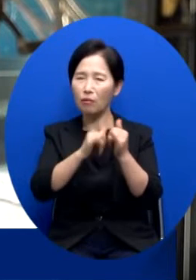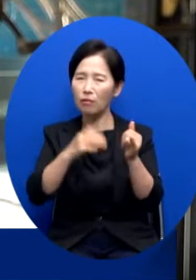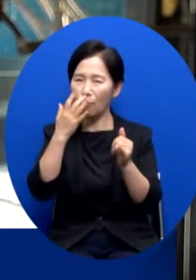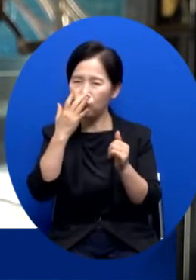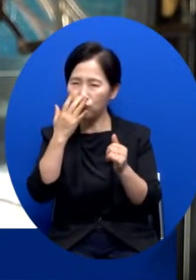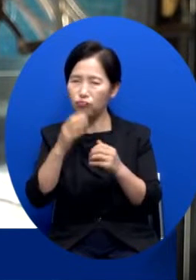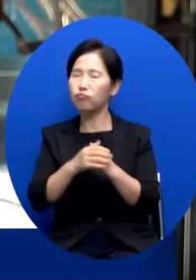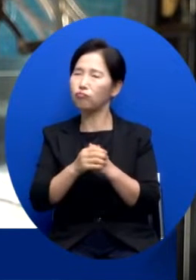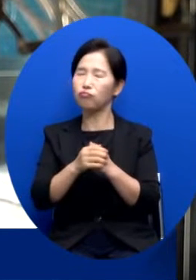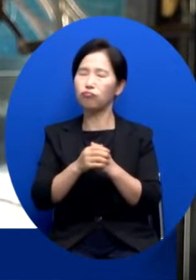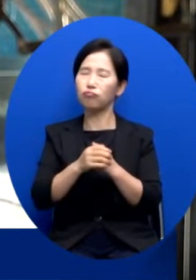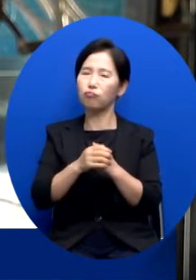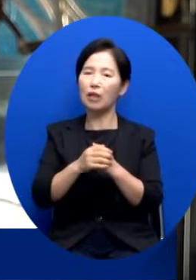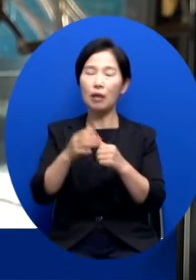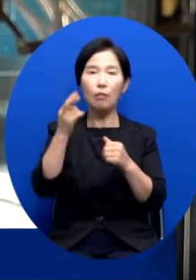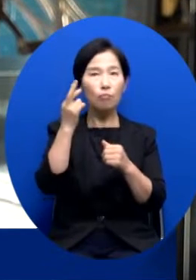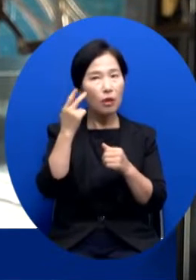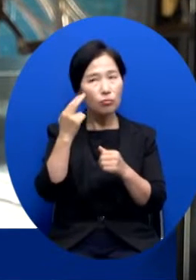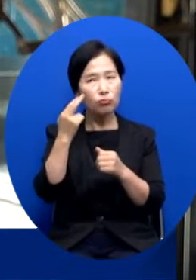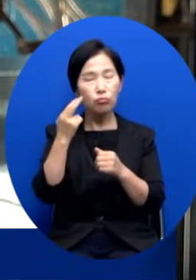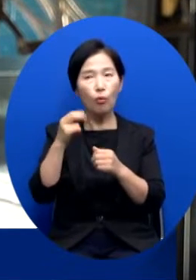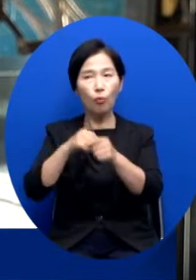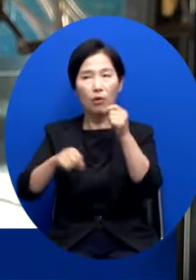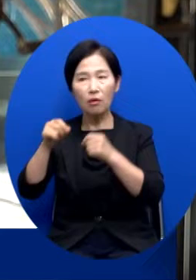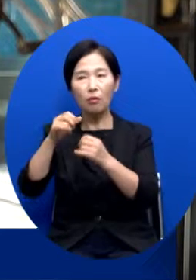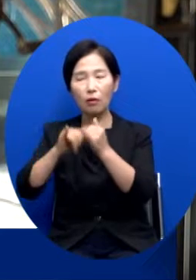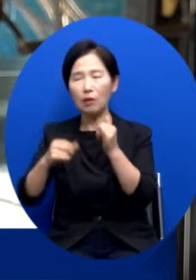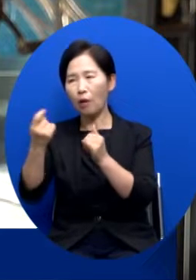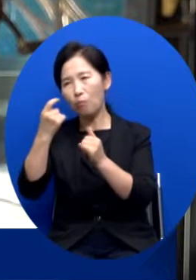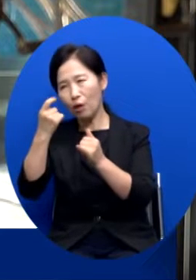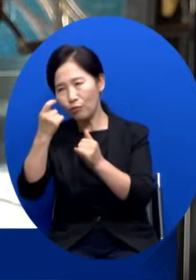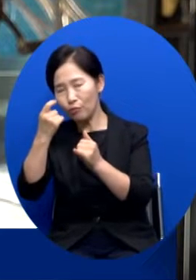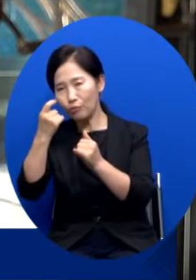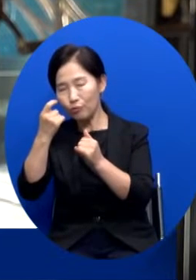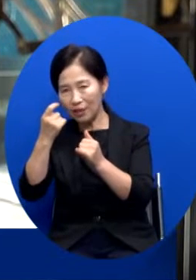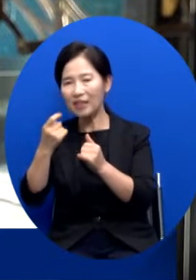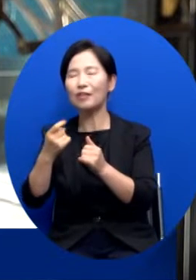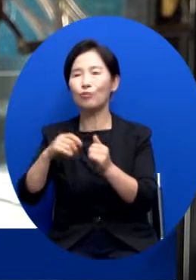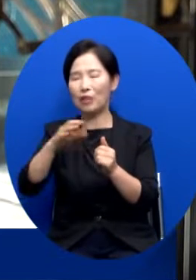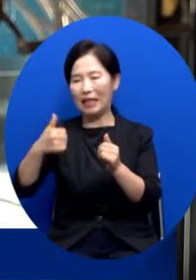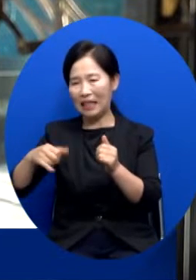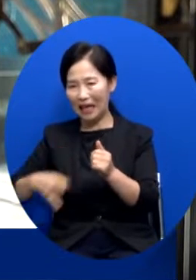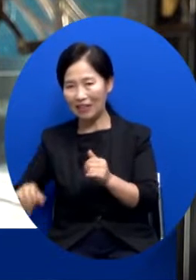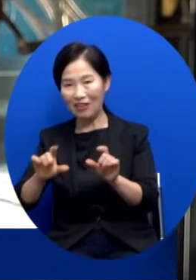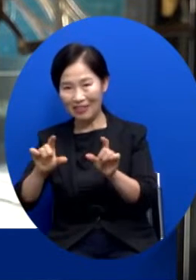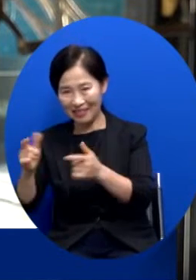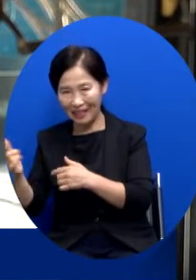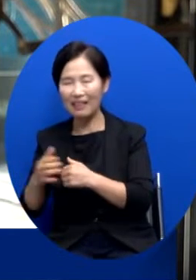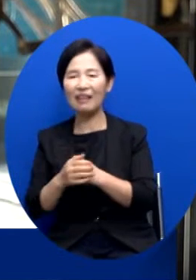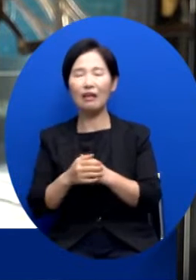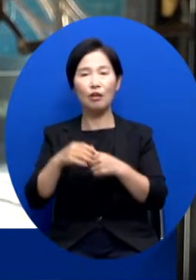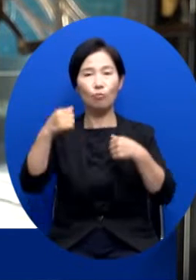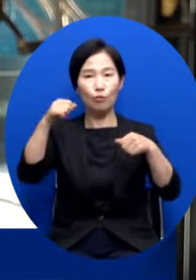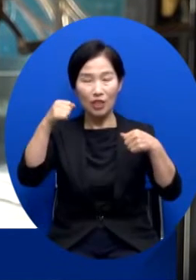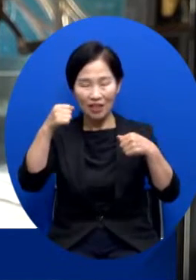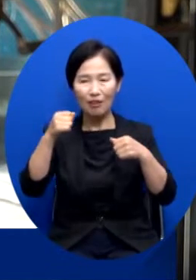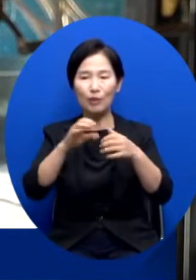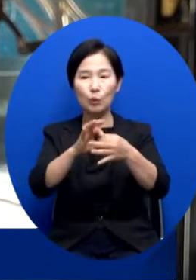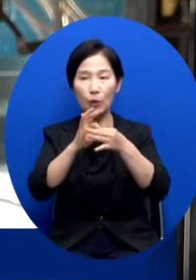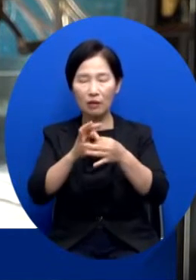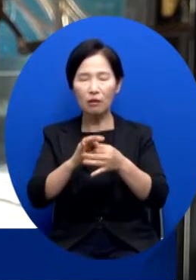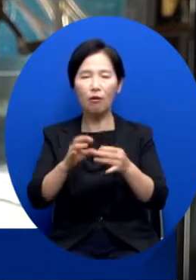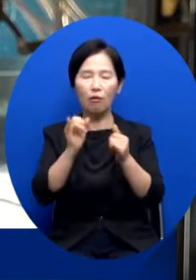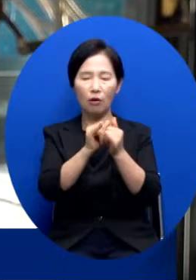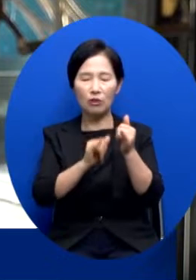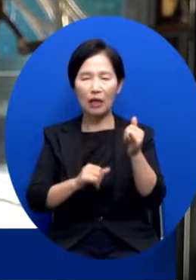또 미국의 역사를 배우고 공부하는 2세, 3세들에게 뮤지컬 도산은 그 역사를 쉽게 이해하기